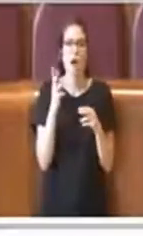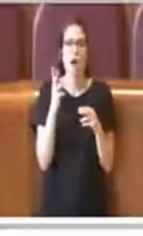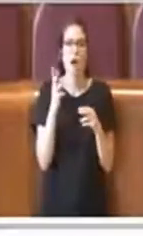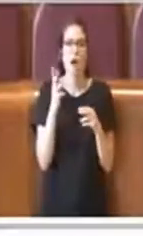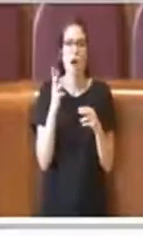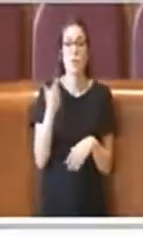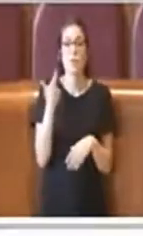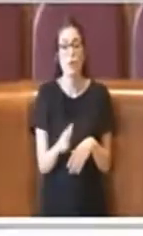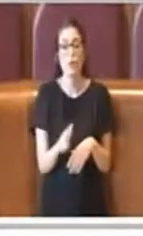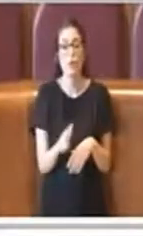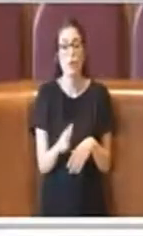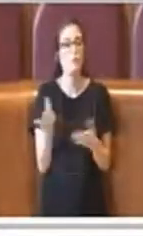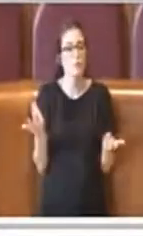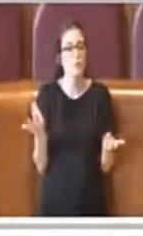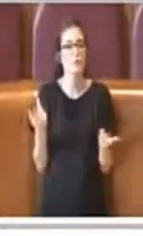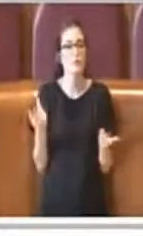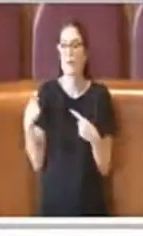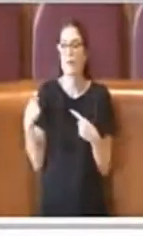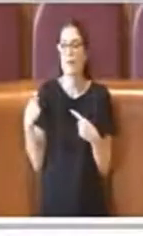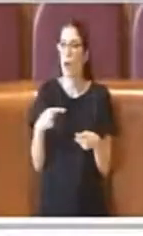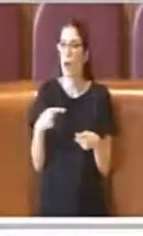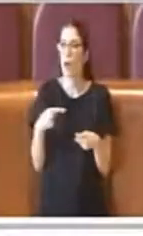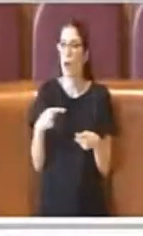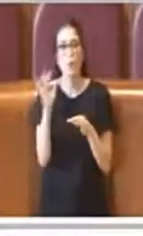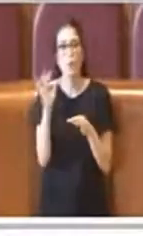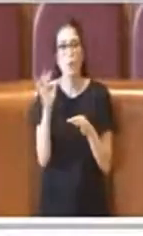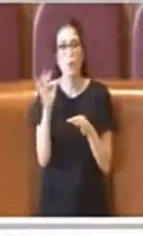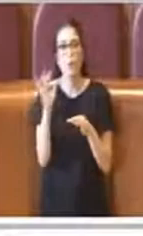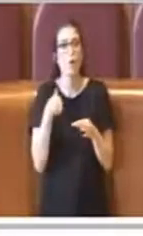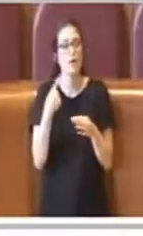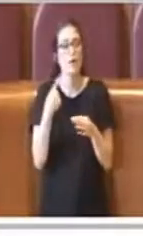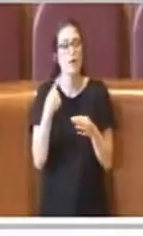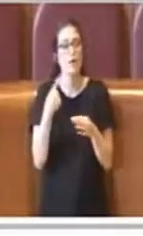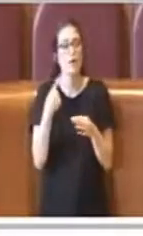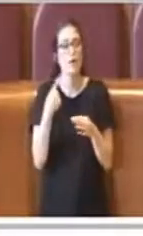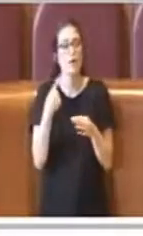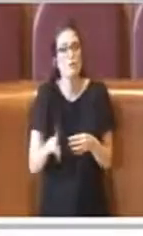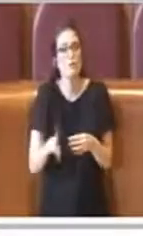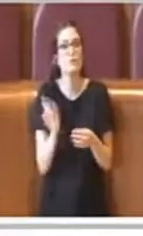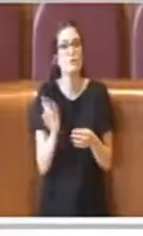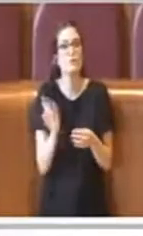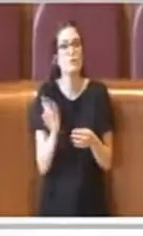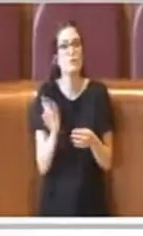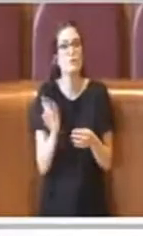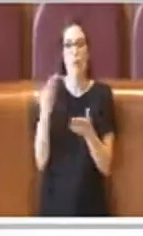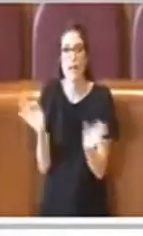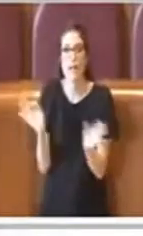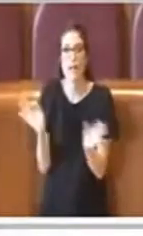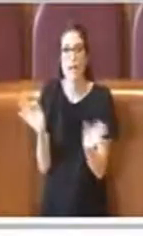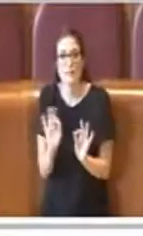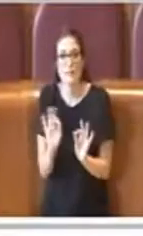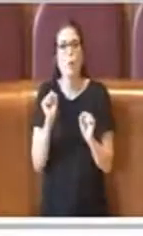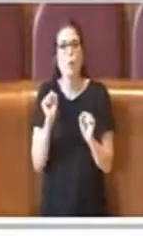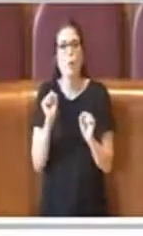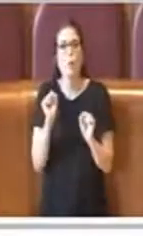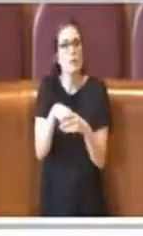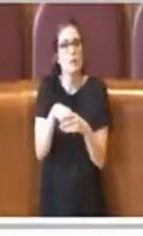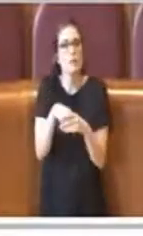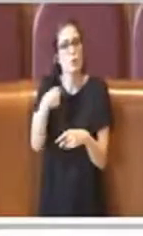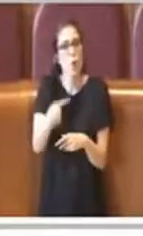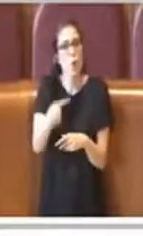che non ci è venuto in mente, tutto quello che non è stato magari ancora proposto, potrà essere in seguito